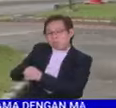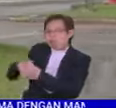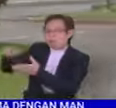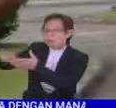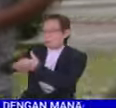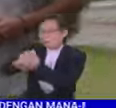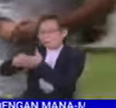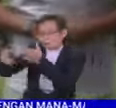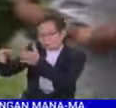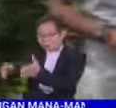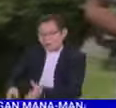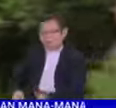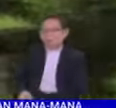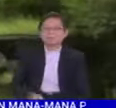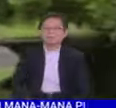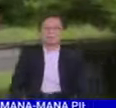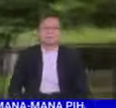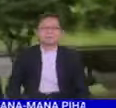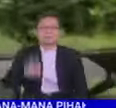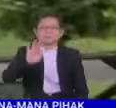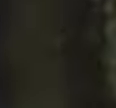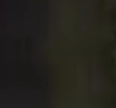RTM.